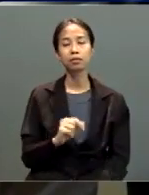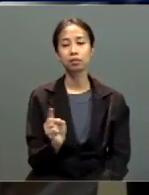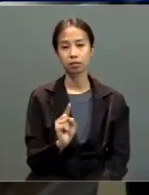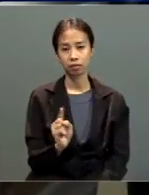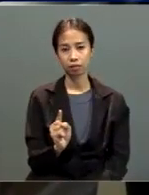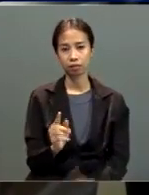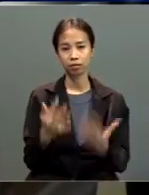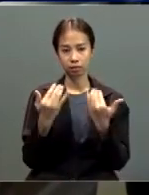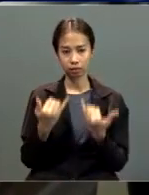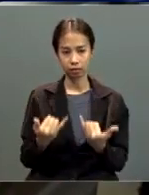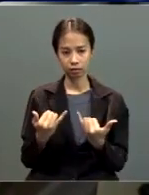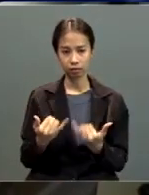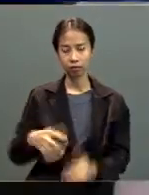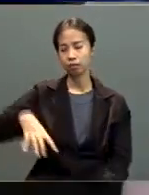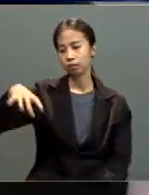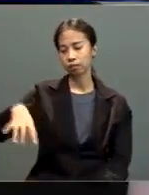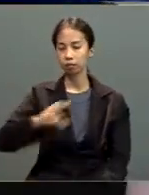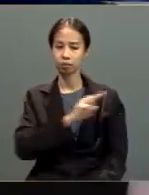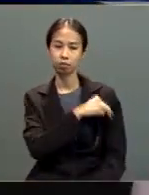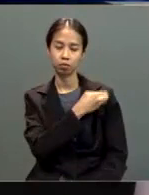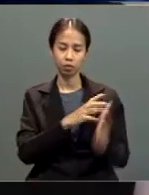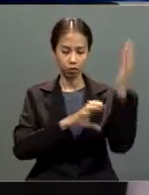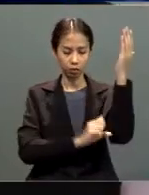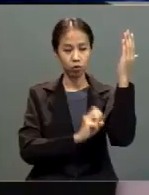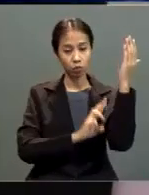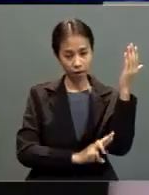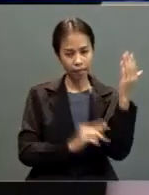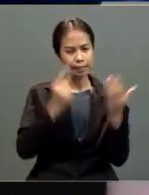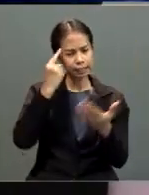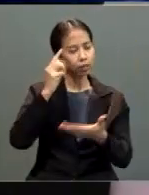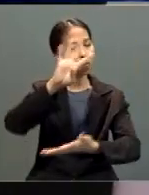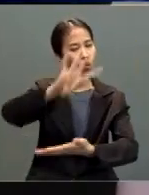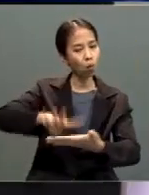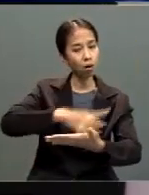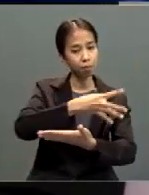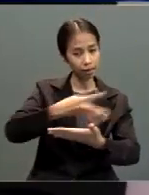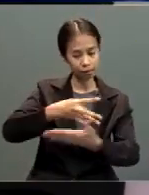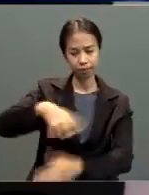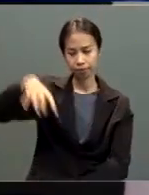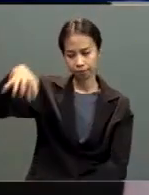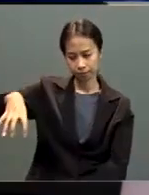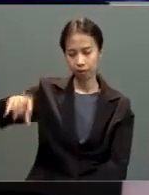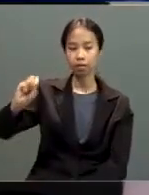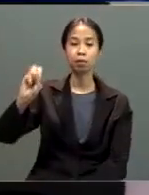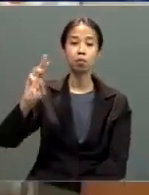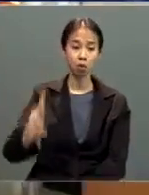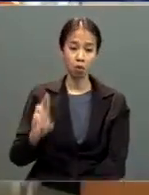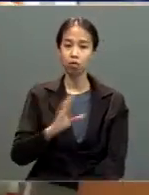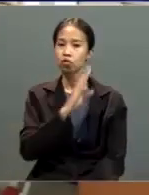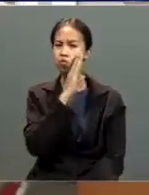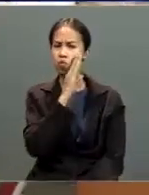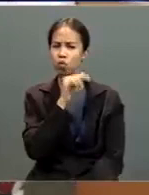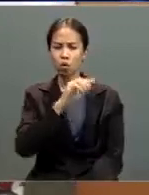ำนักงานสาธารณสุขจังหวัดสุราษฎร์ธานีได้วางแผนให้โรงพยาบาลสนามแห่งนี้เป็นสถานที่สำรองกรณีที่เกิดสถานการณ์ร้าย